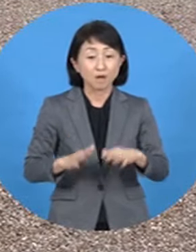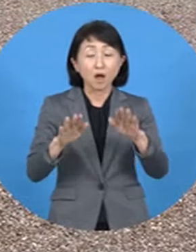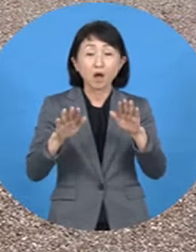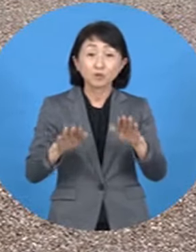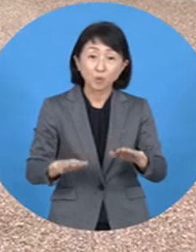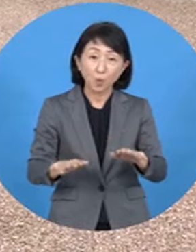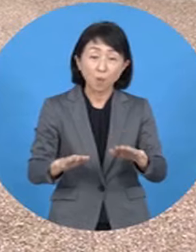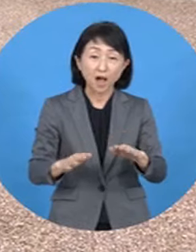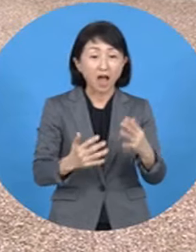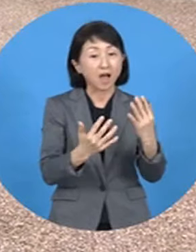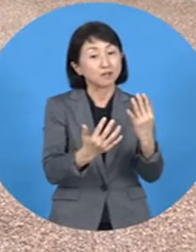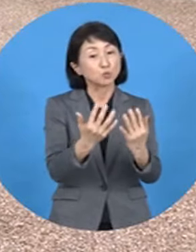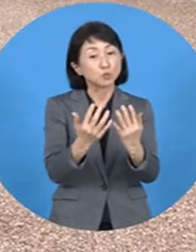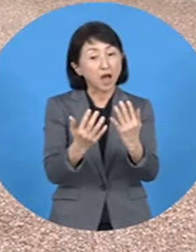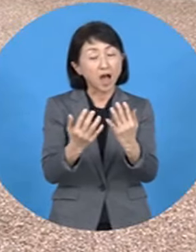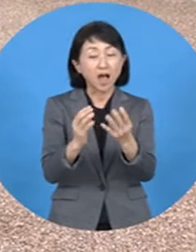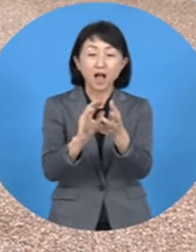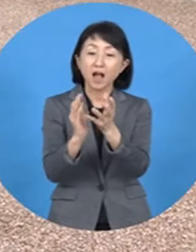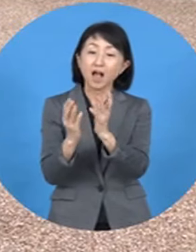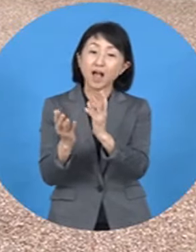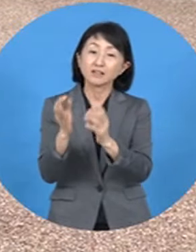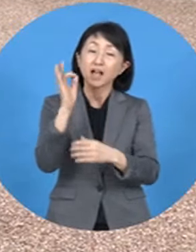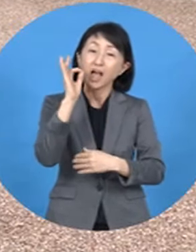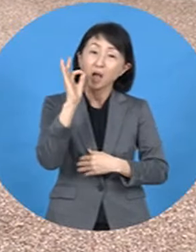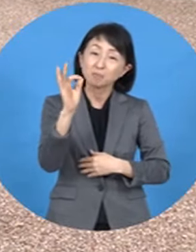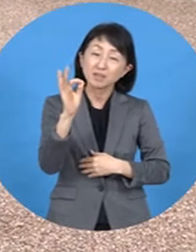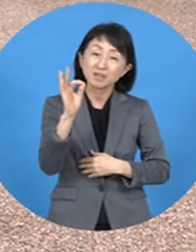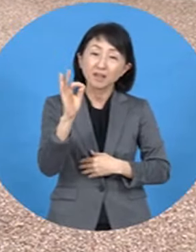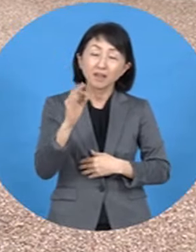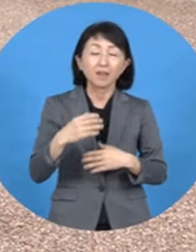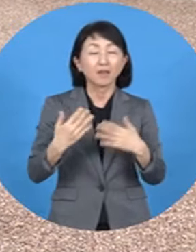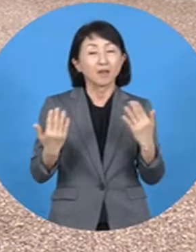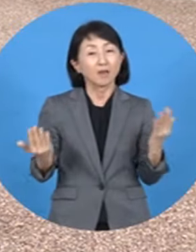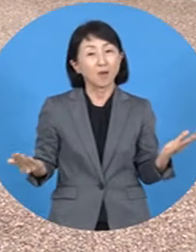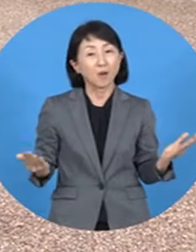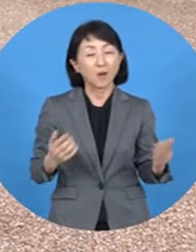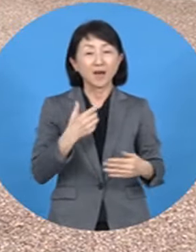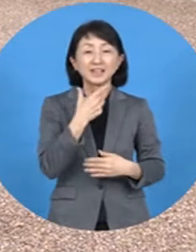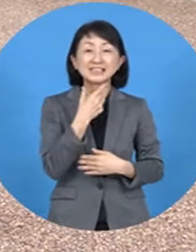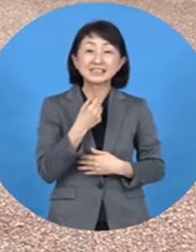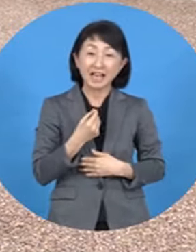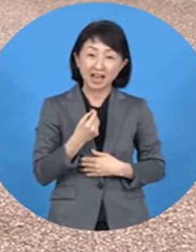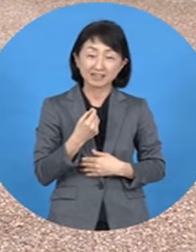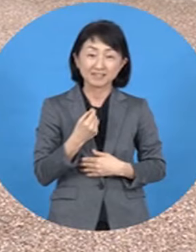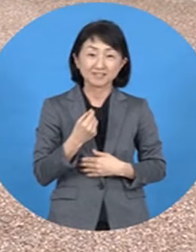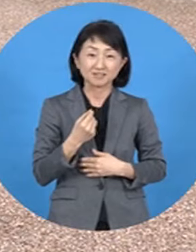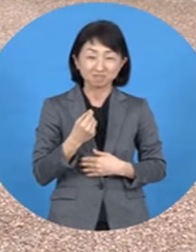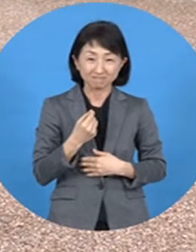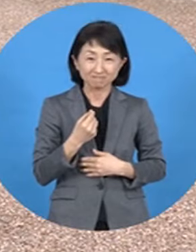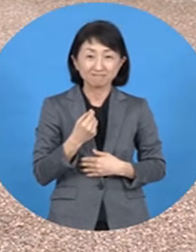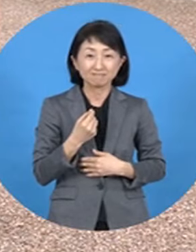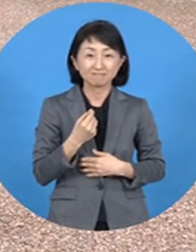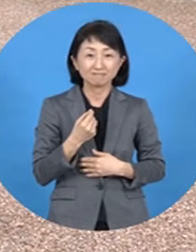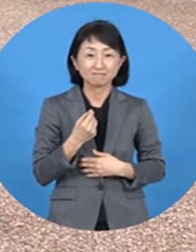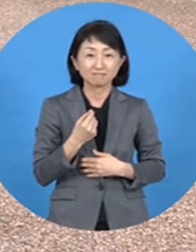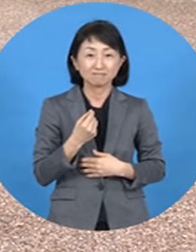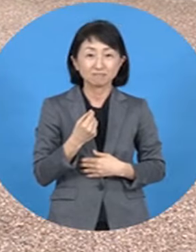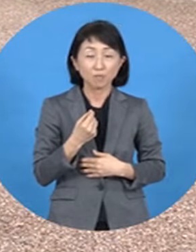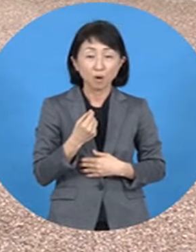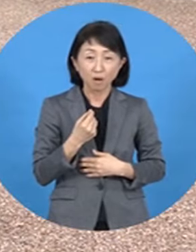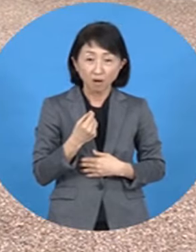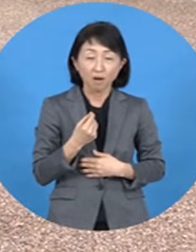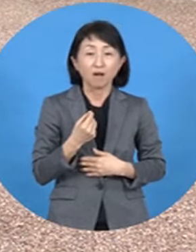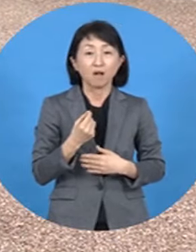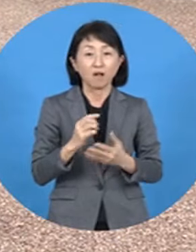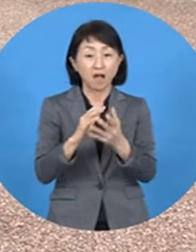ども、 はい はい、今見頃のお花とかってあったりしますか。 はい、それであればそちらにお示ししてあります